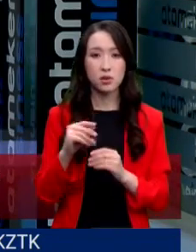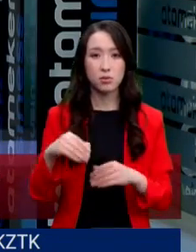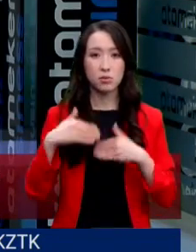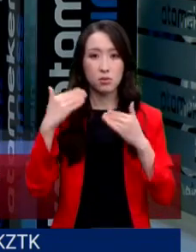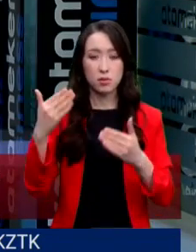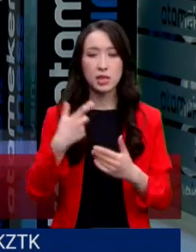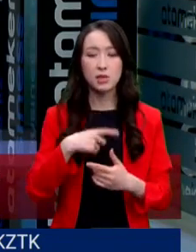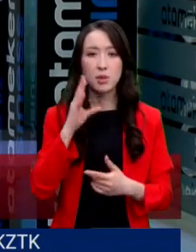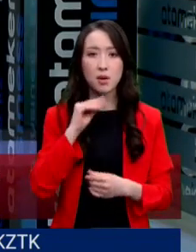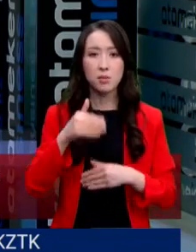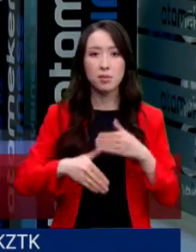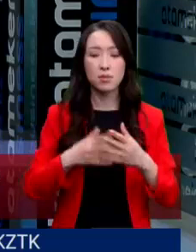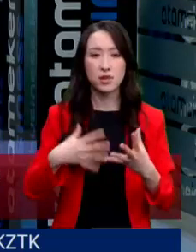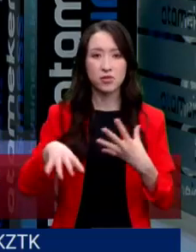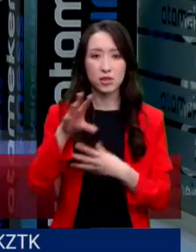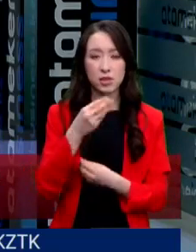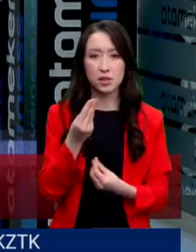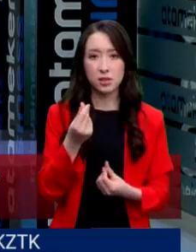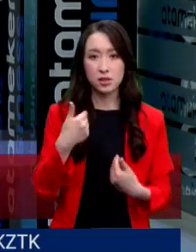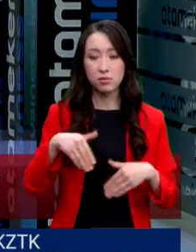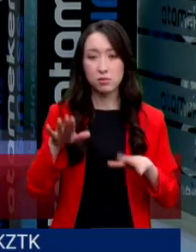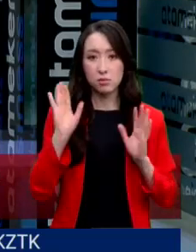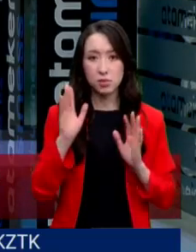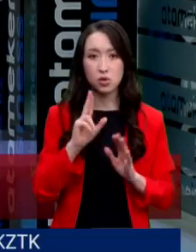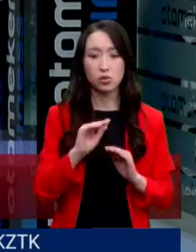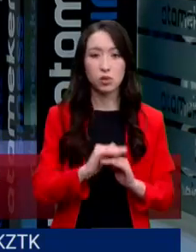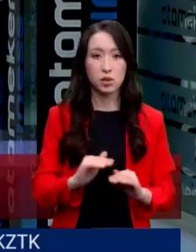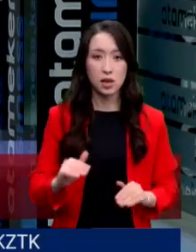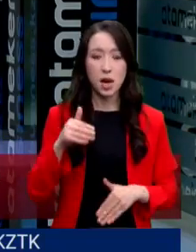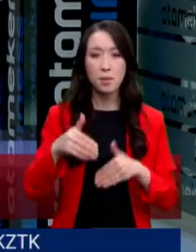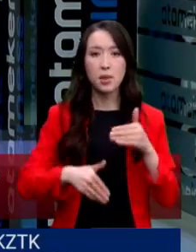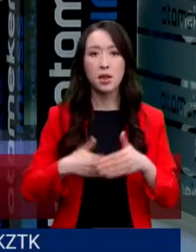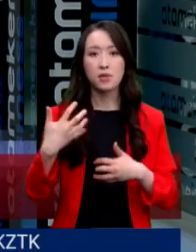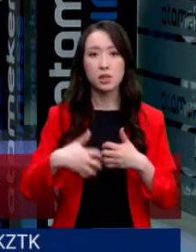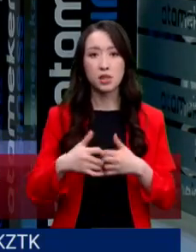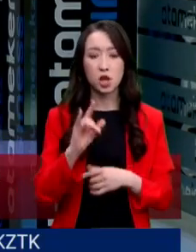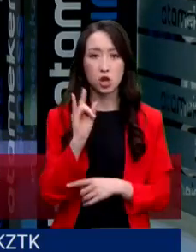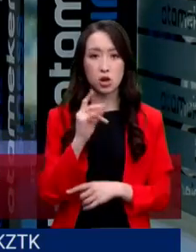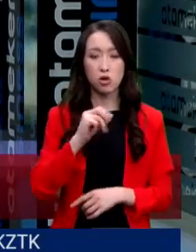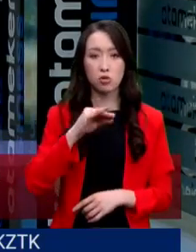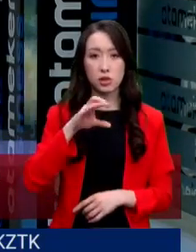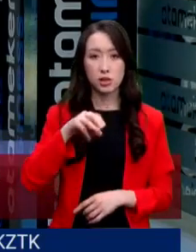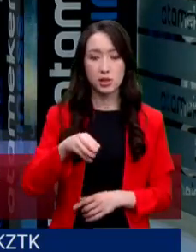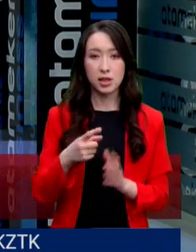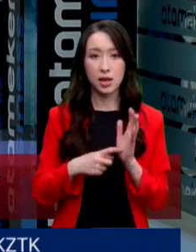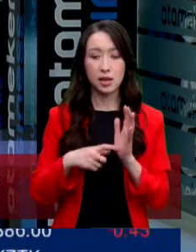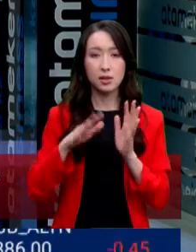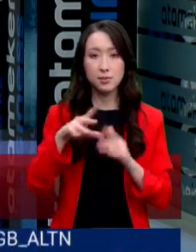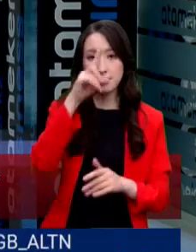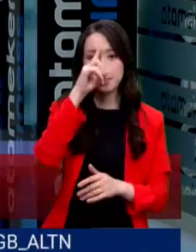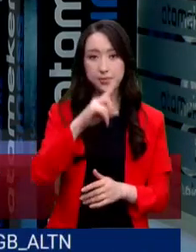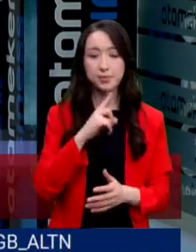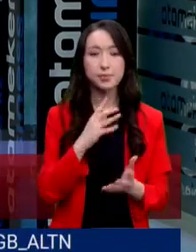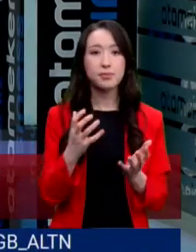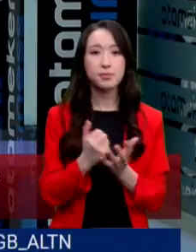водную терапию до этого могли не все родители особенных детей. Плавание в среднем ребенку-аутисту в шахтерской столице в месяц